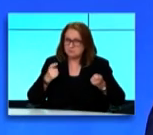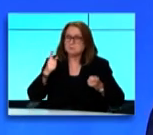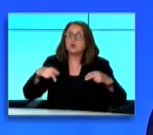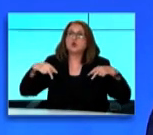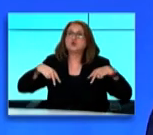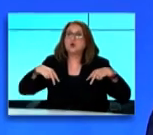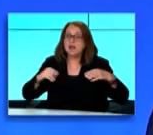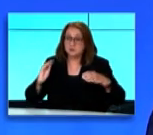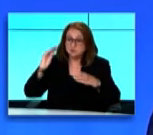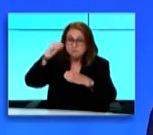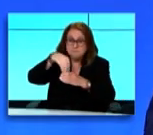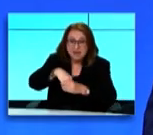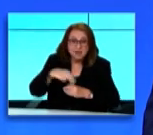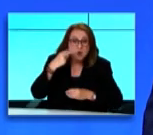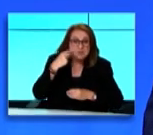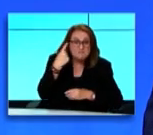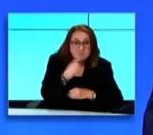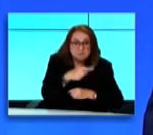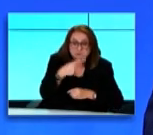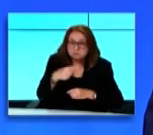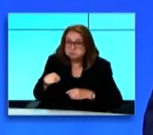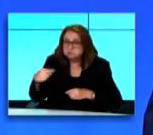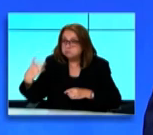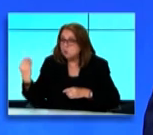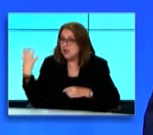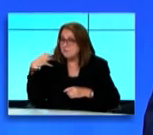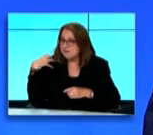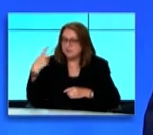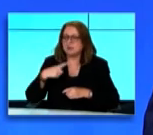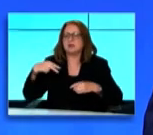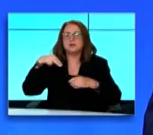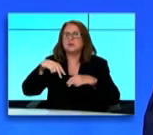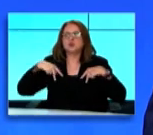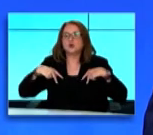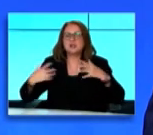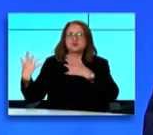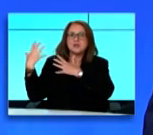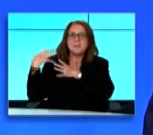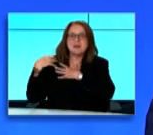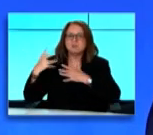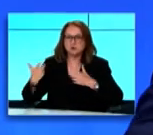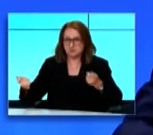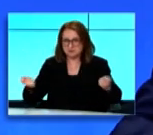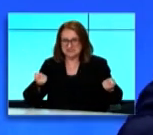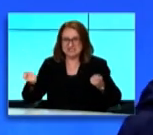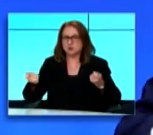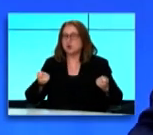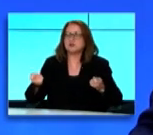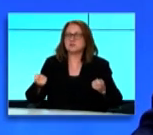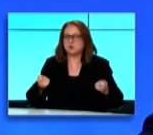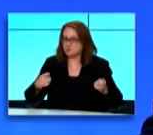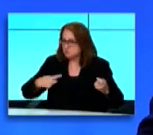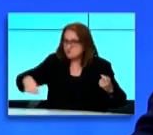να μπορεί να συντονίσει και να καθοδηγήσει. Αυτή είναι η δουλειά του. Το θεωρώ απολύτως απαραίτητη